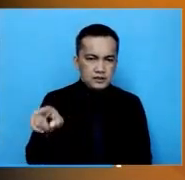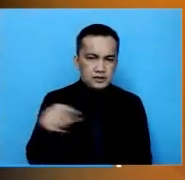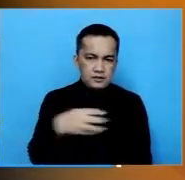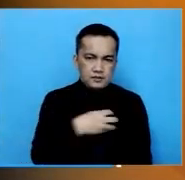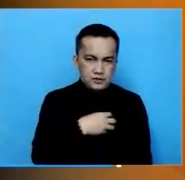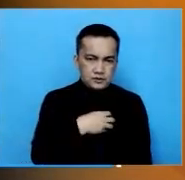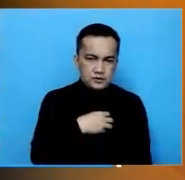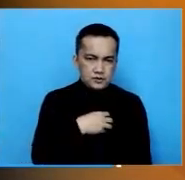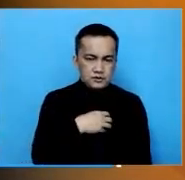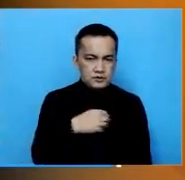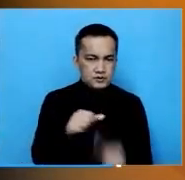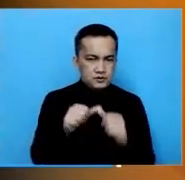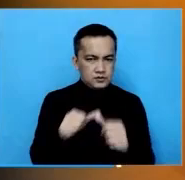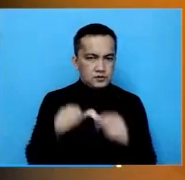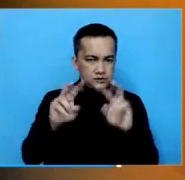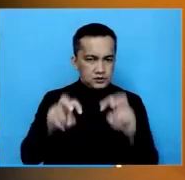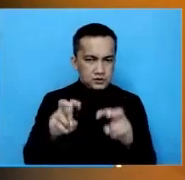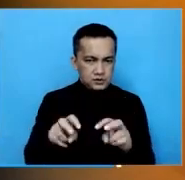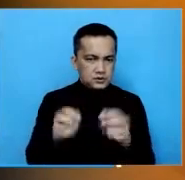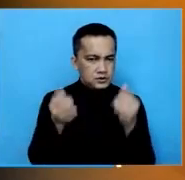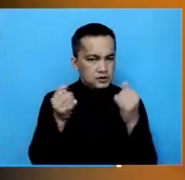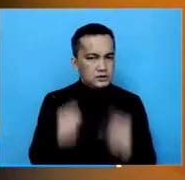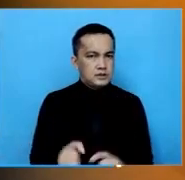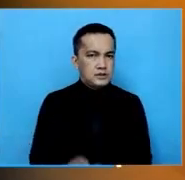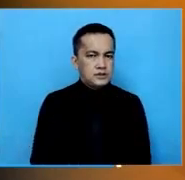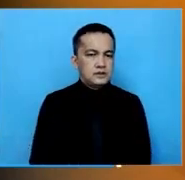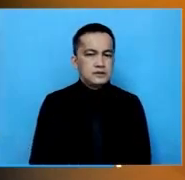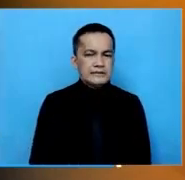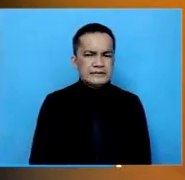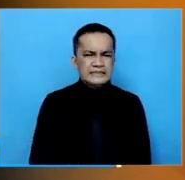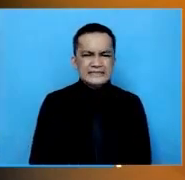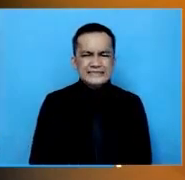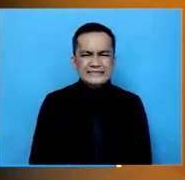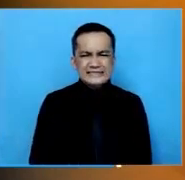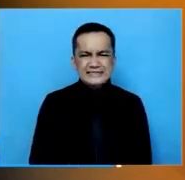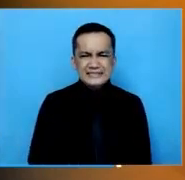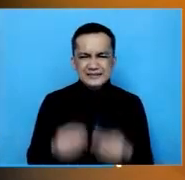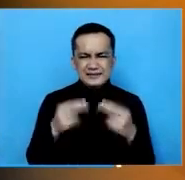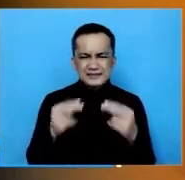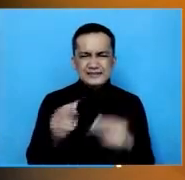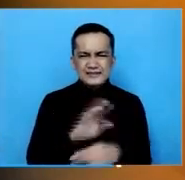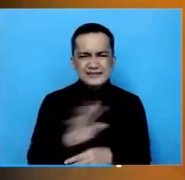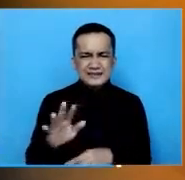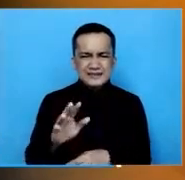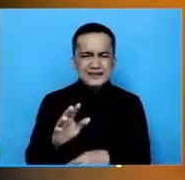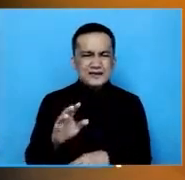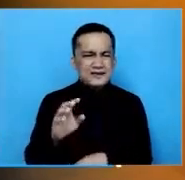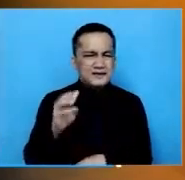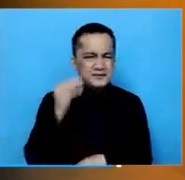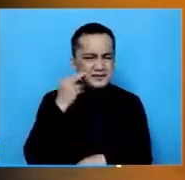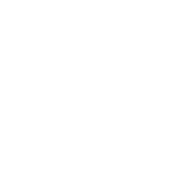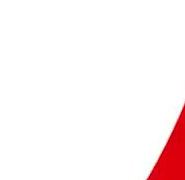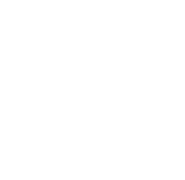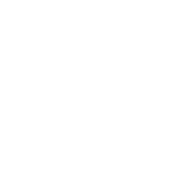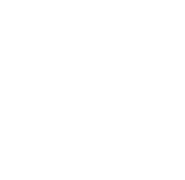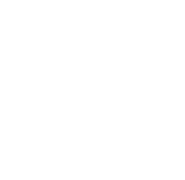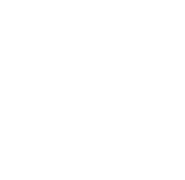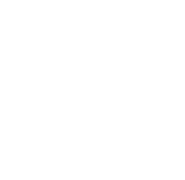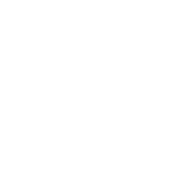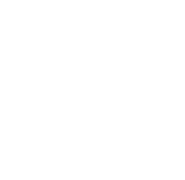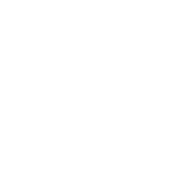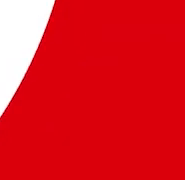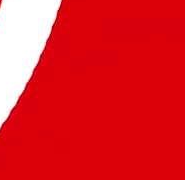habang patuloy ang investigasyon sa insidente. Nagbabalita mula sa Frontline, Maricel Halili, News 5.